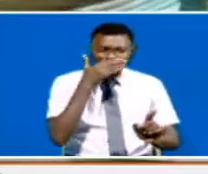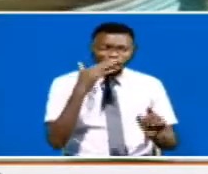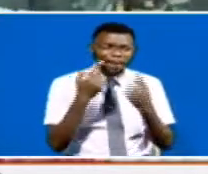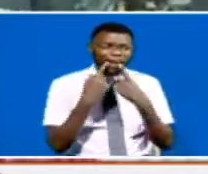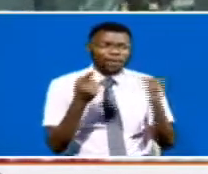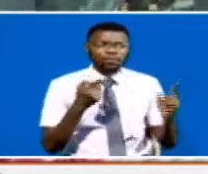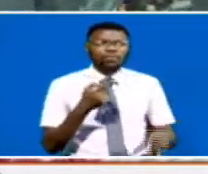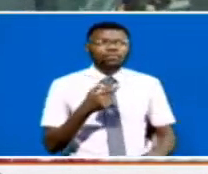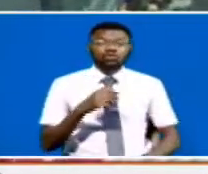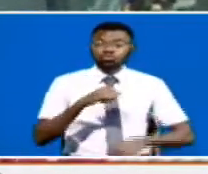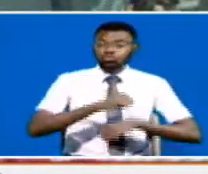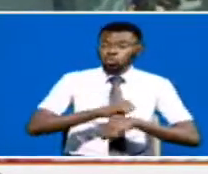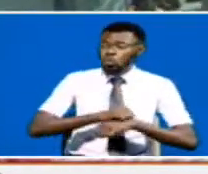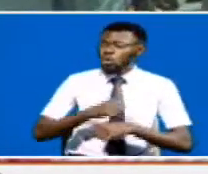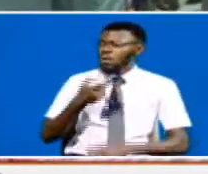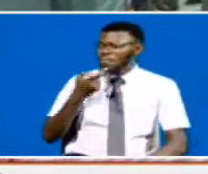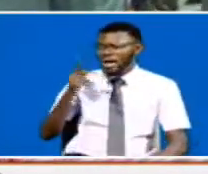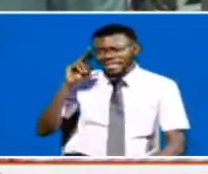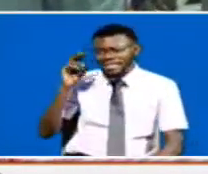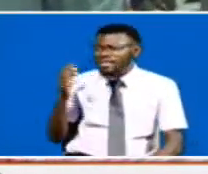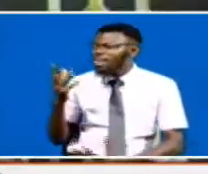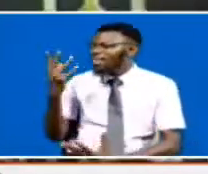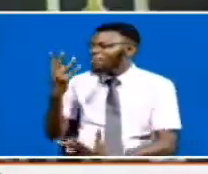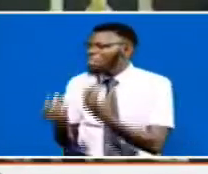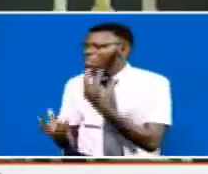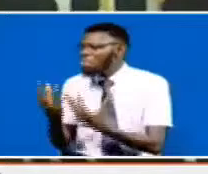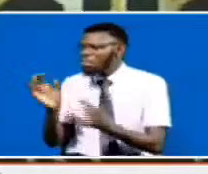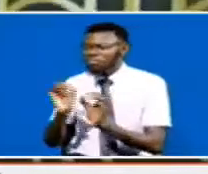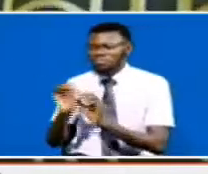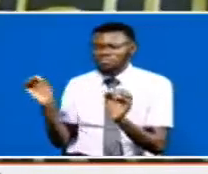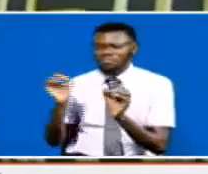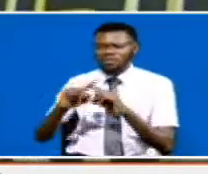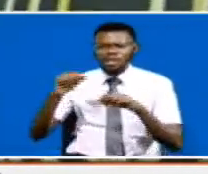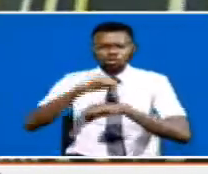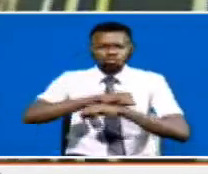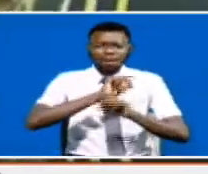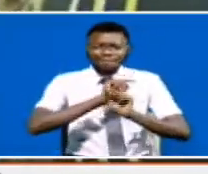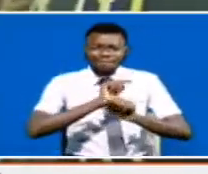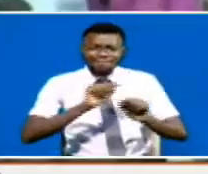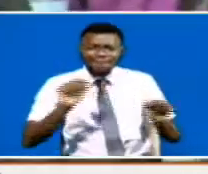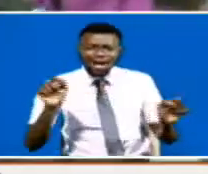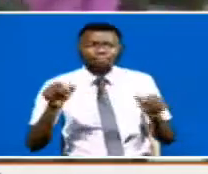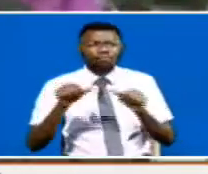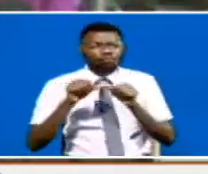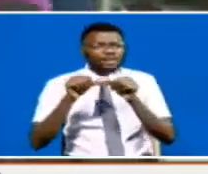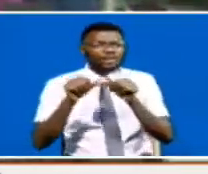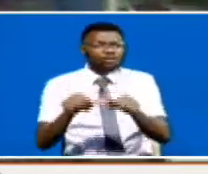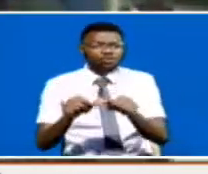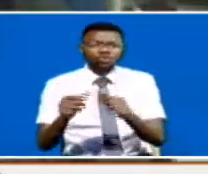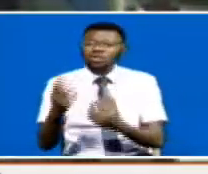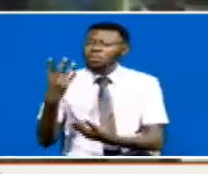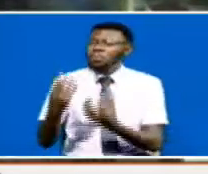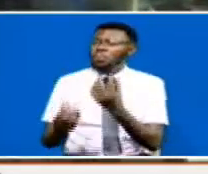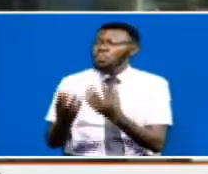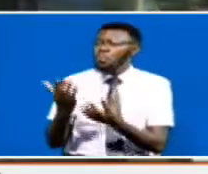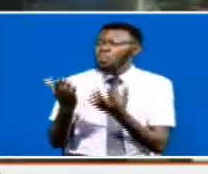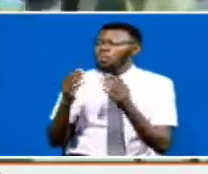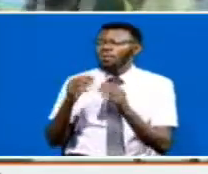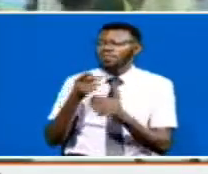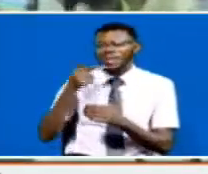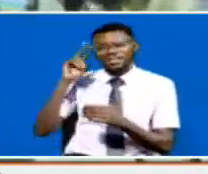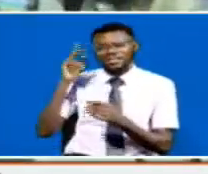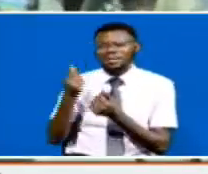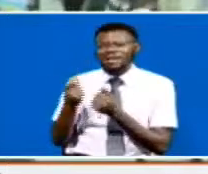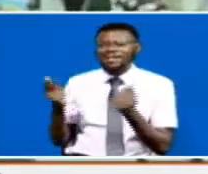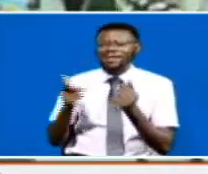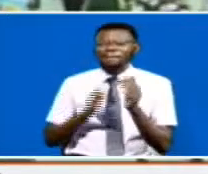wazazi bila idhini yake, lakini kunazo nyingi ya shule nchini zinazowatoza wazazi fedha za motisha, yani motivation fee,